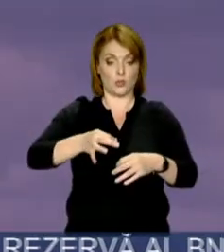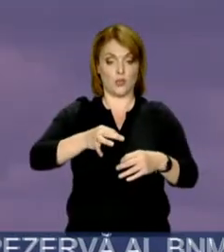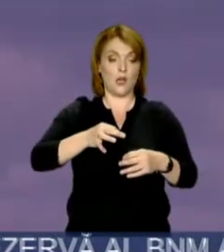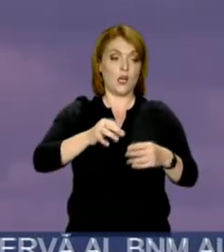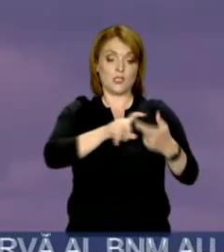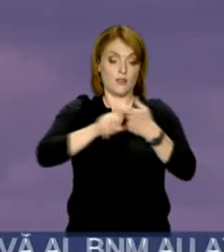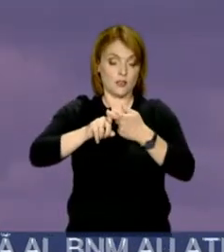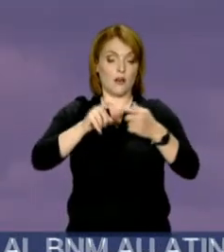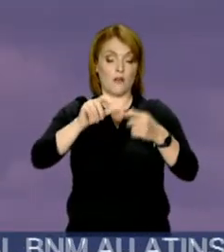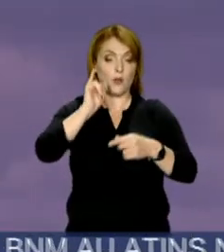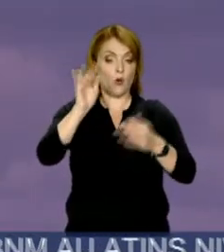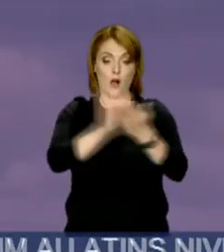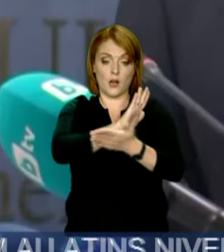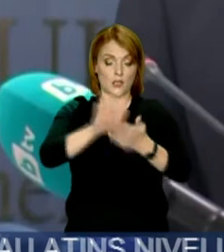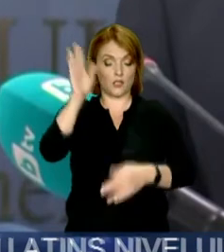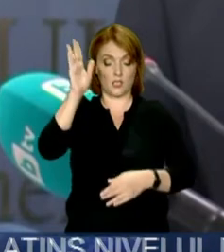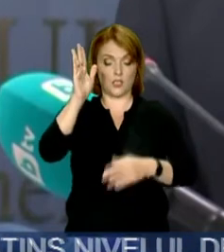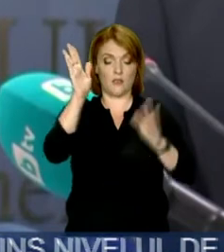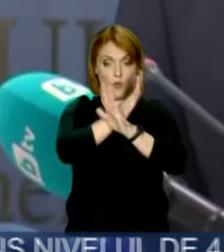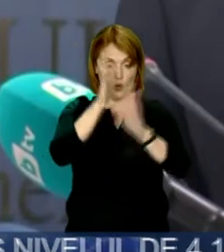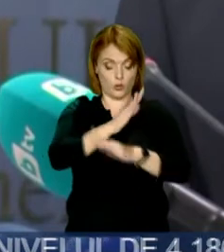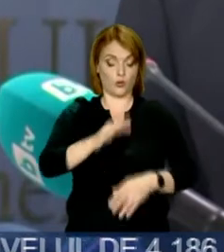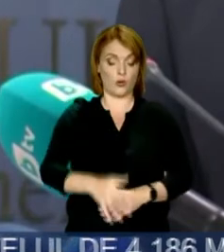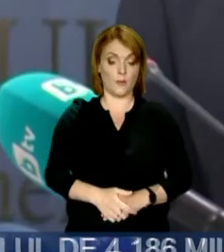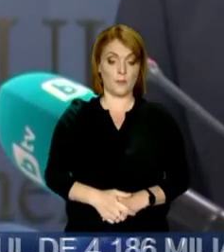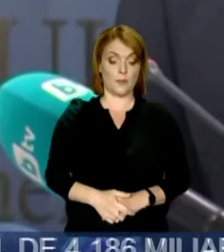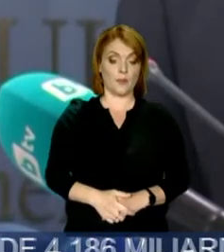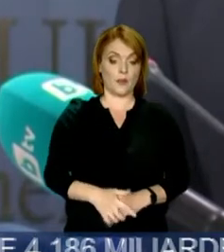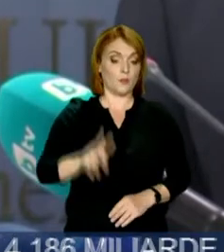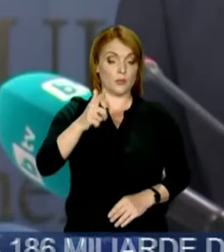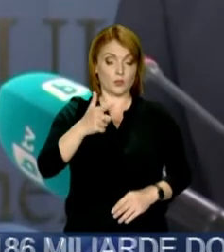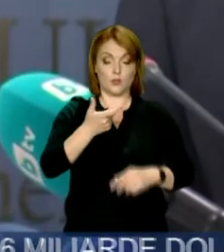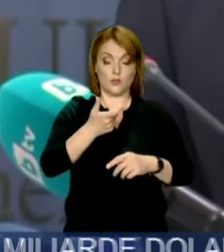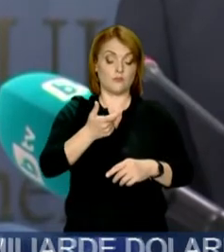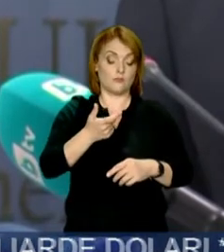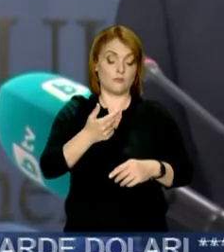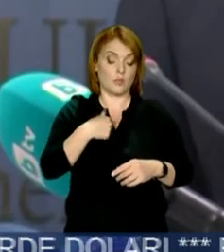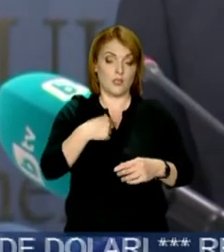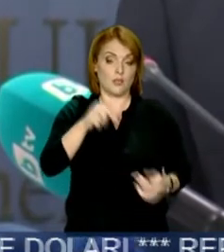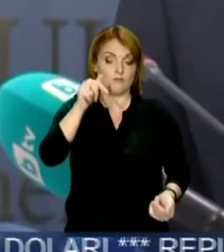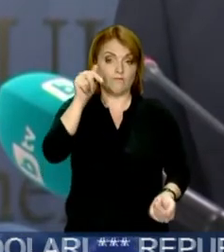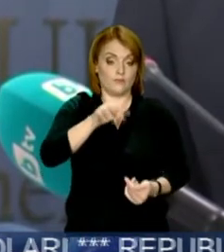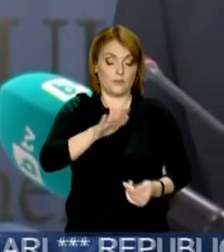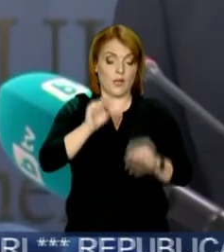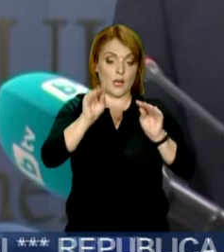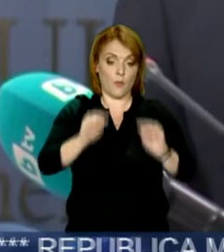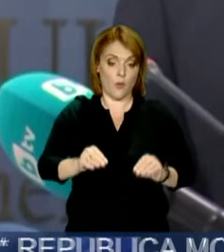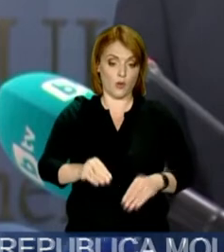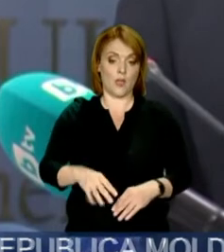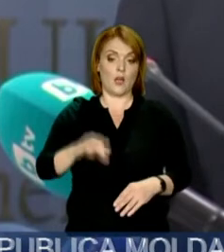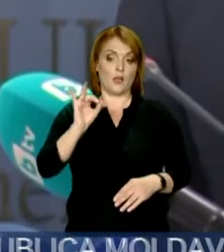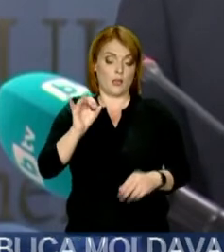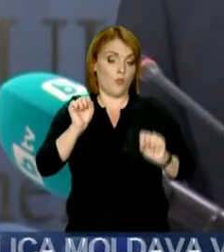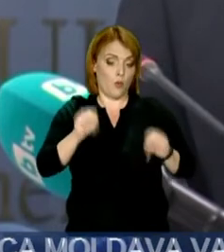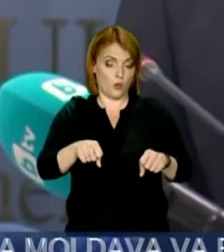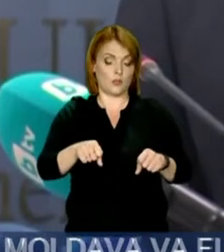măsuri legate de retragerea derogărilor privind normele de dioxid de sulf în raport cu marile instalații din bazinul Mariței sau